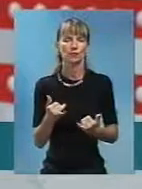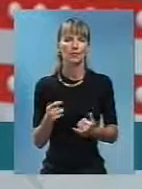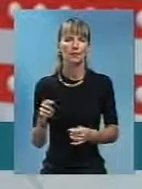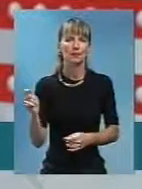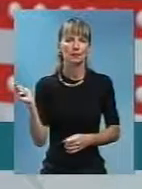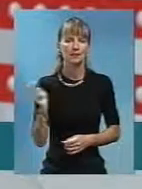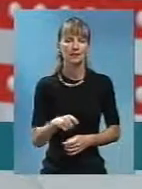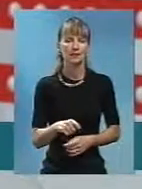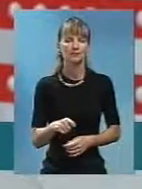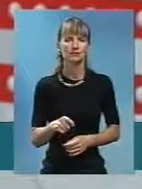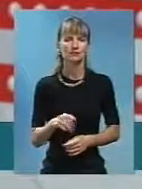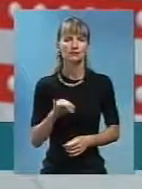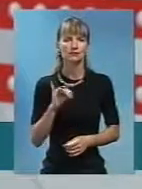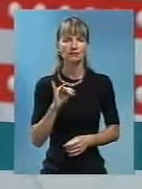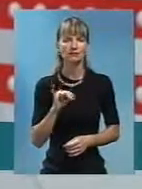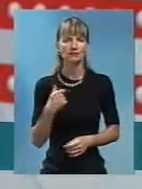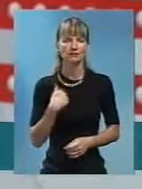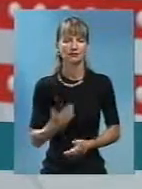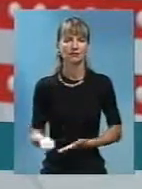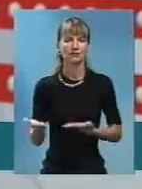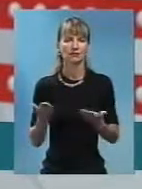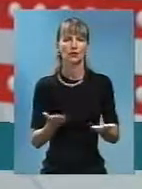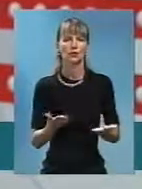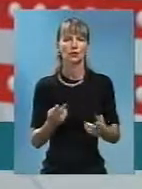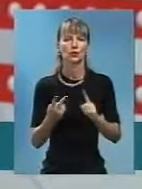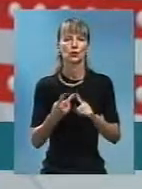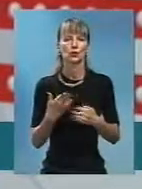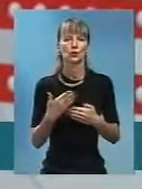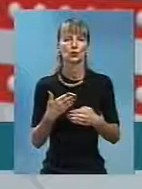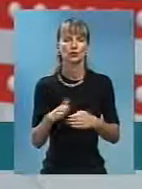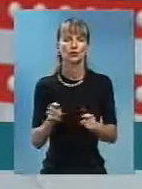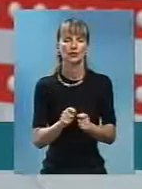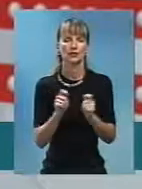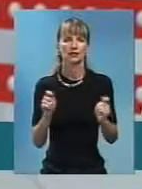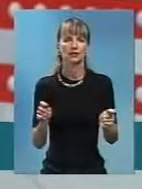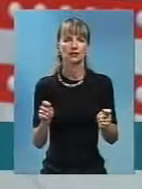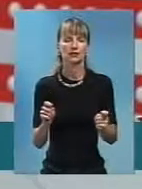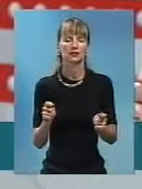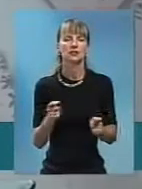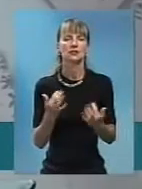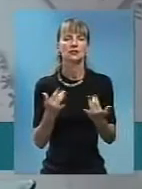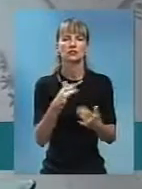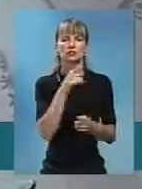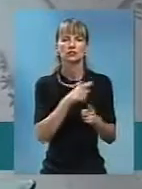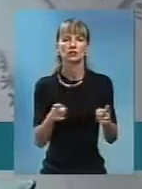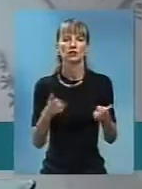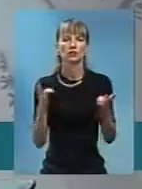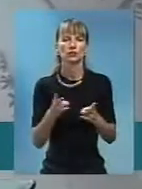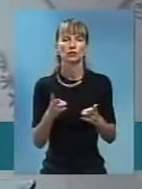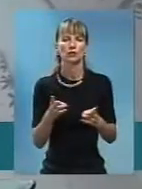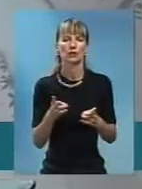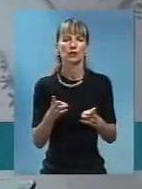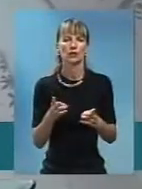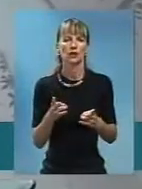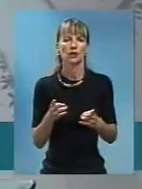сказав. Запрошую на, так би мовити, другу частину відкриття. А скільки часу знадобилося? Я вибачаюсь, у нас дуже